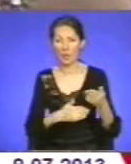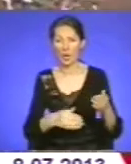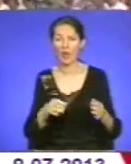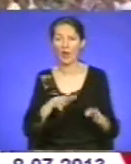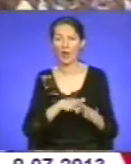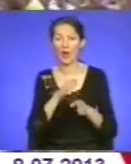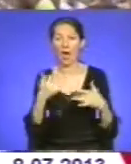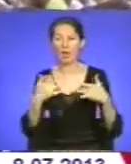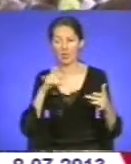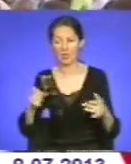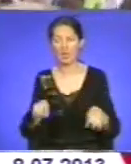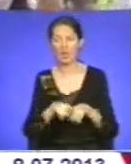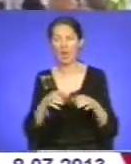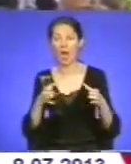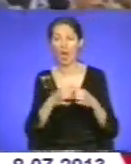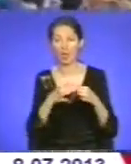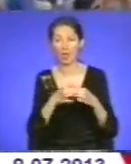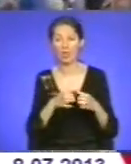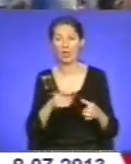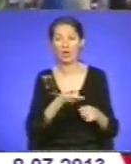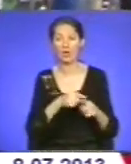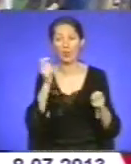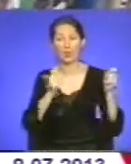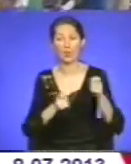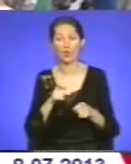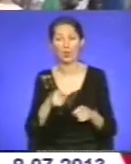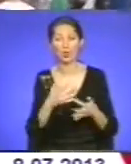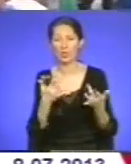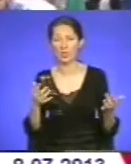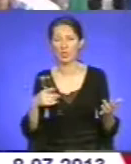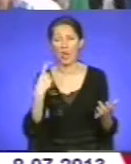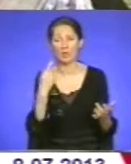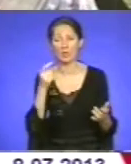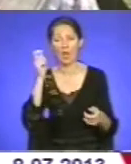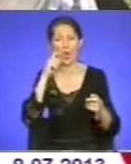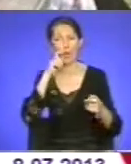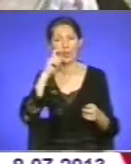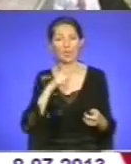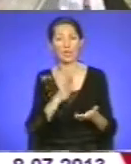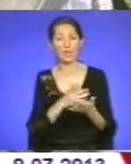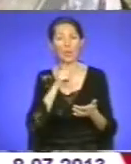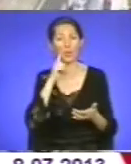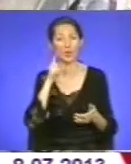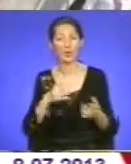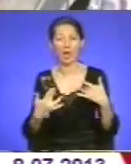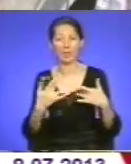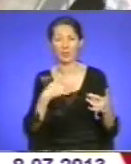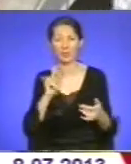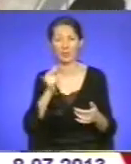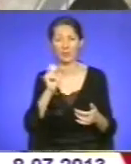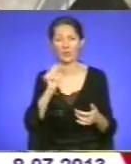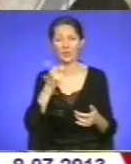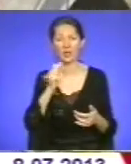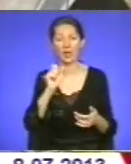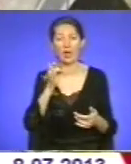сюди зі столиці та з інших областей України. Є тут і молоді артисти. Чагарі знаходяться, бачите, на найкращому